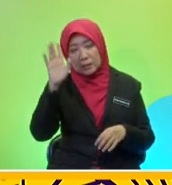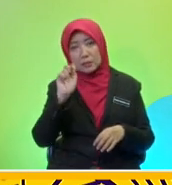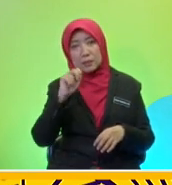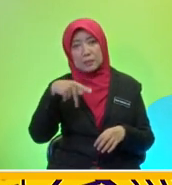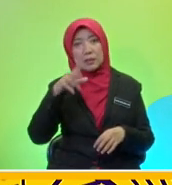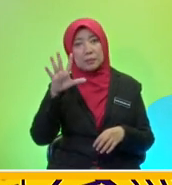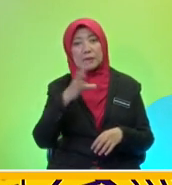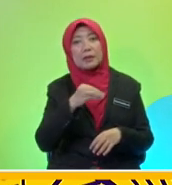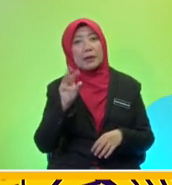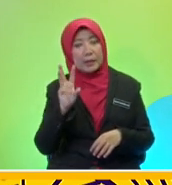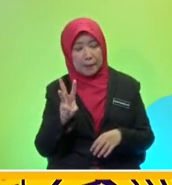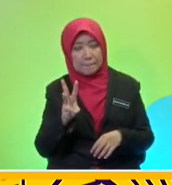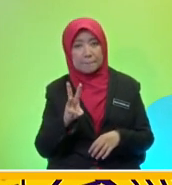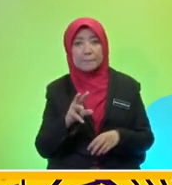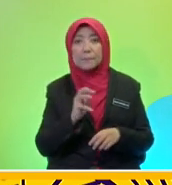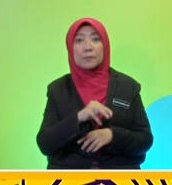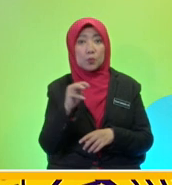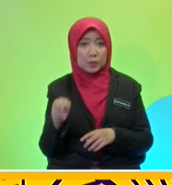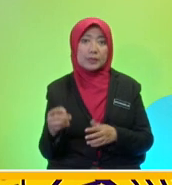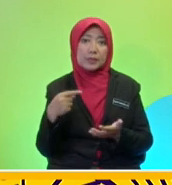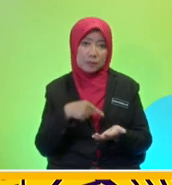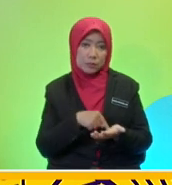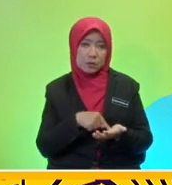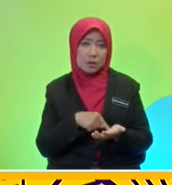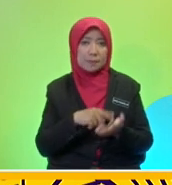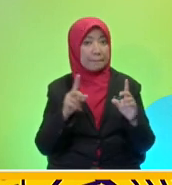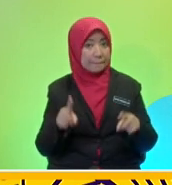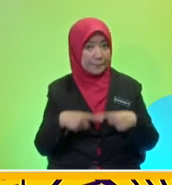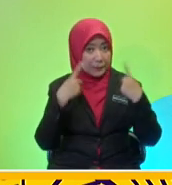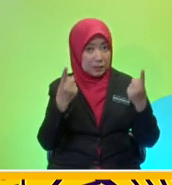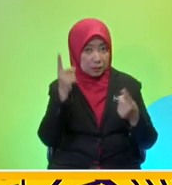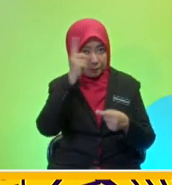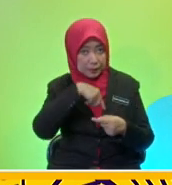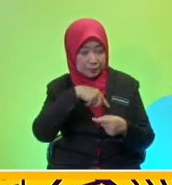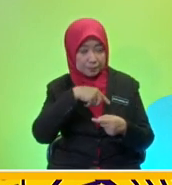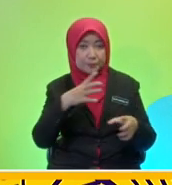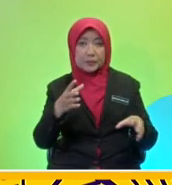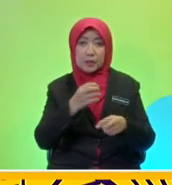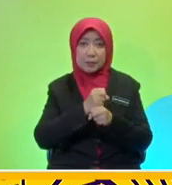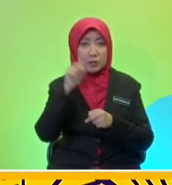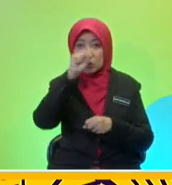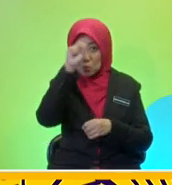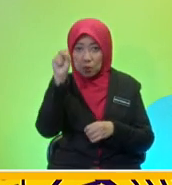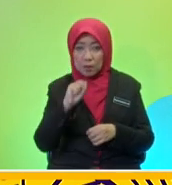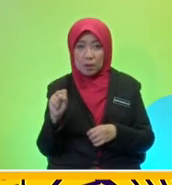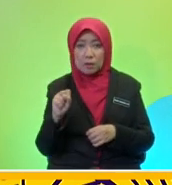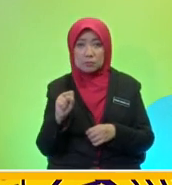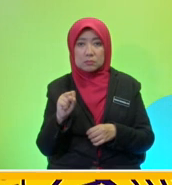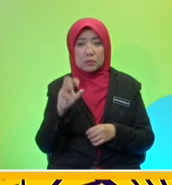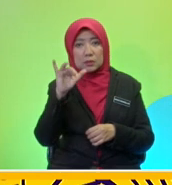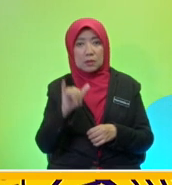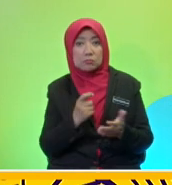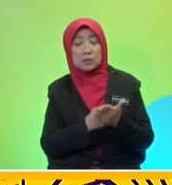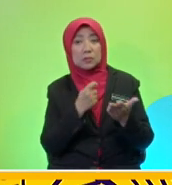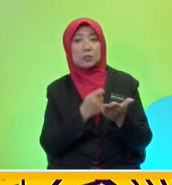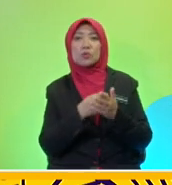oke pelajari ini pula bio datang ke depan dapat seorang spontan Tetapi dia mampu menjawab